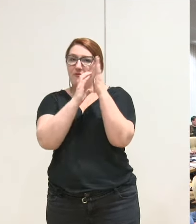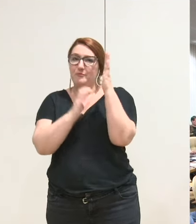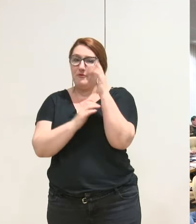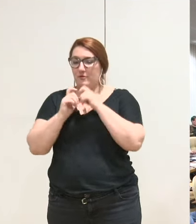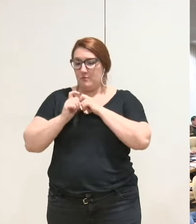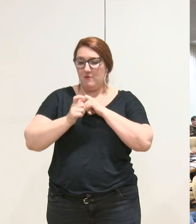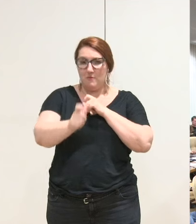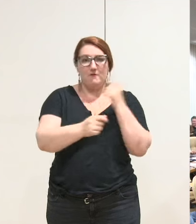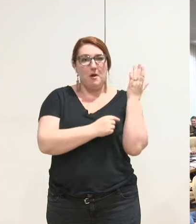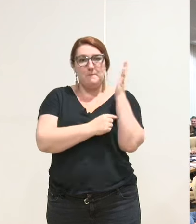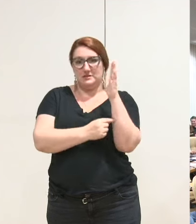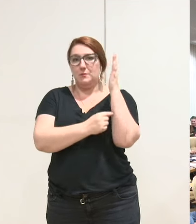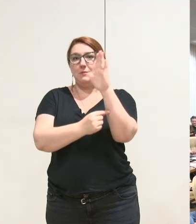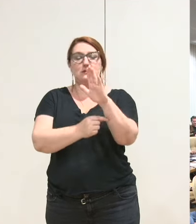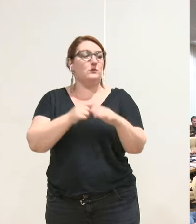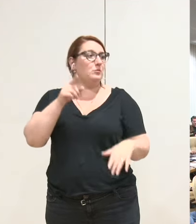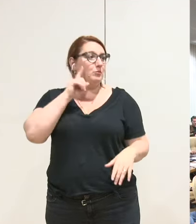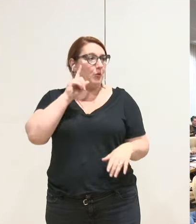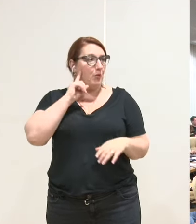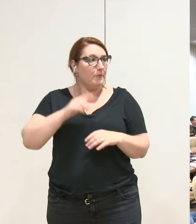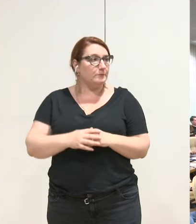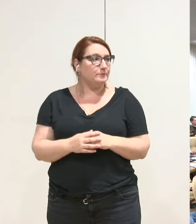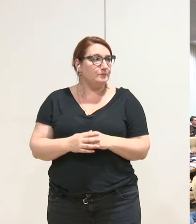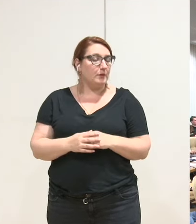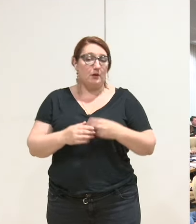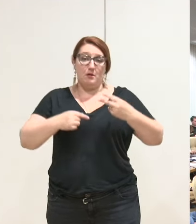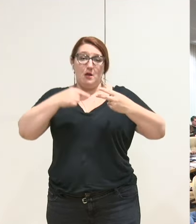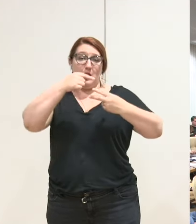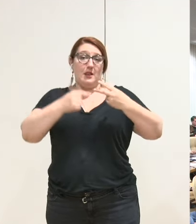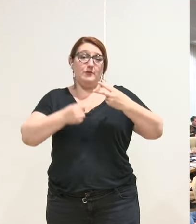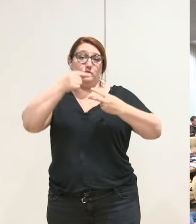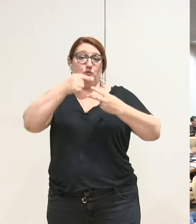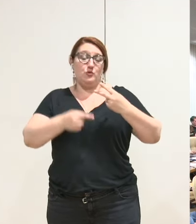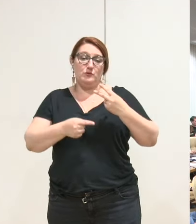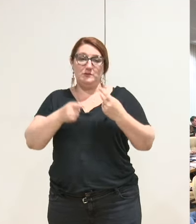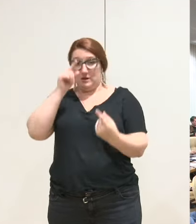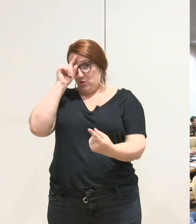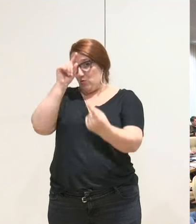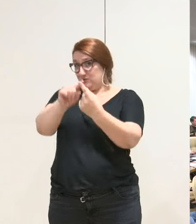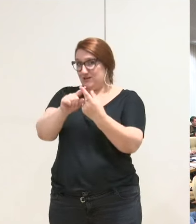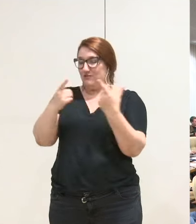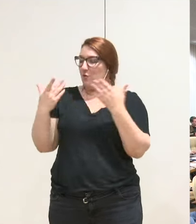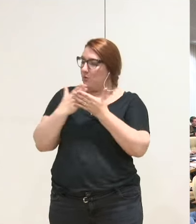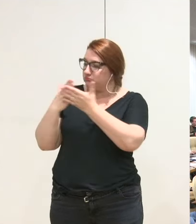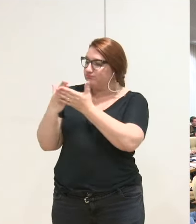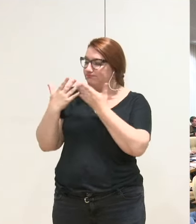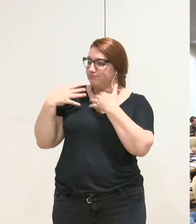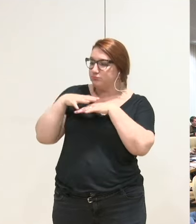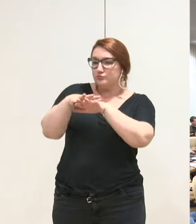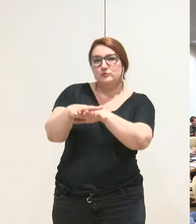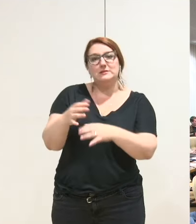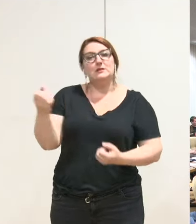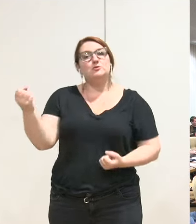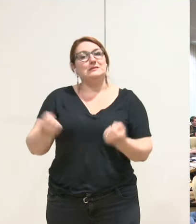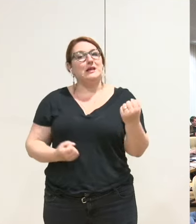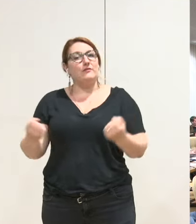l'autre puisque nous elle participe les deux à une démarche de mutualisation des services démarch qui